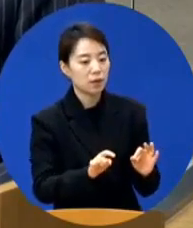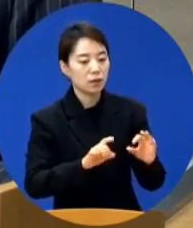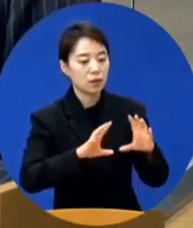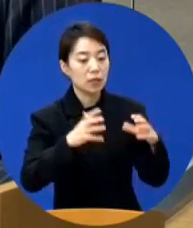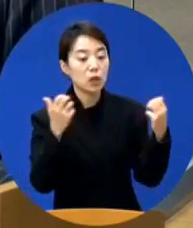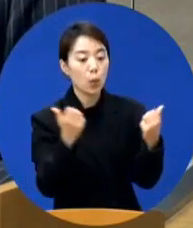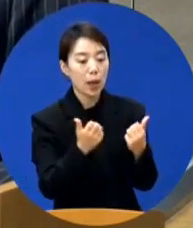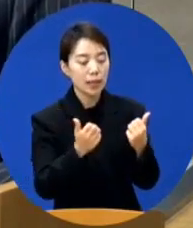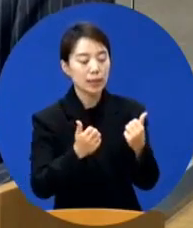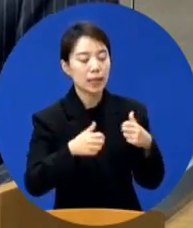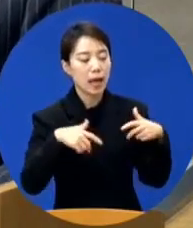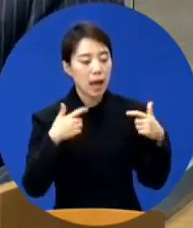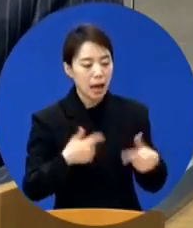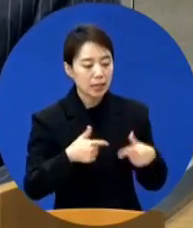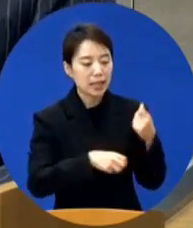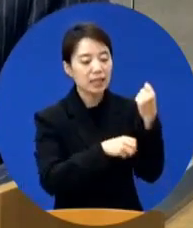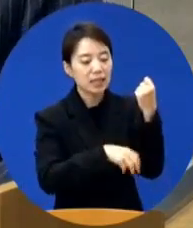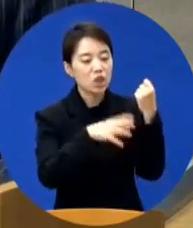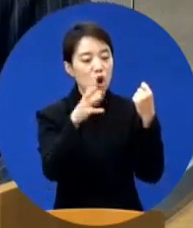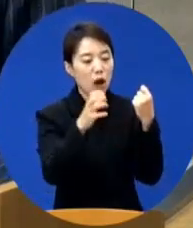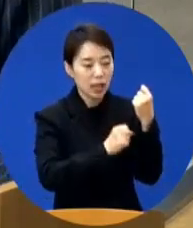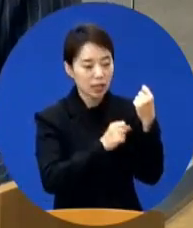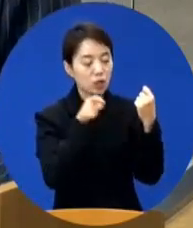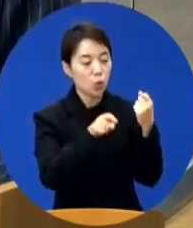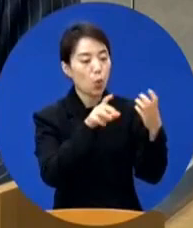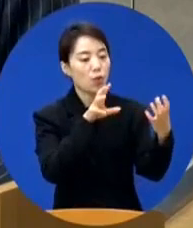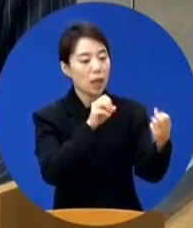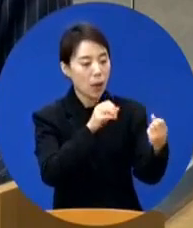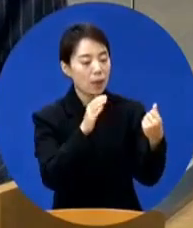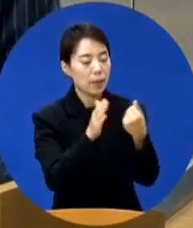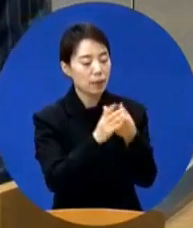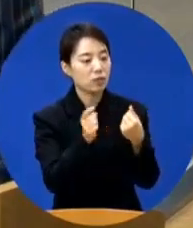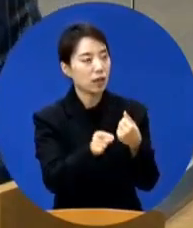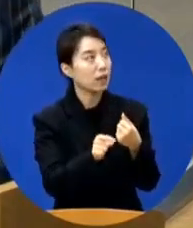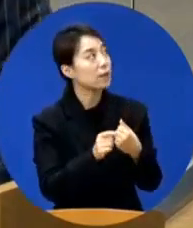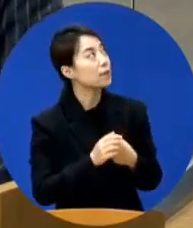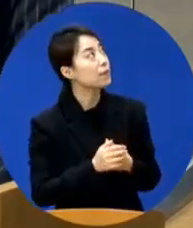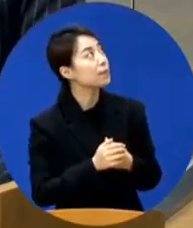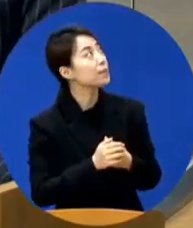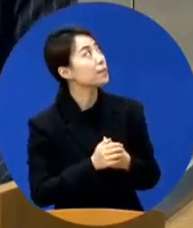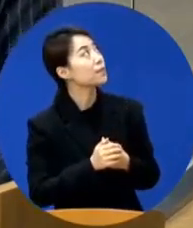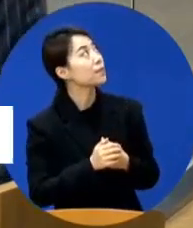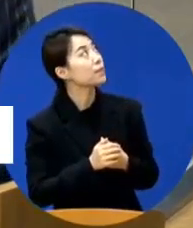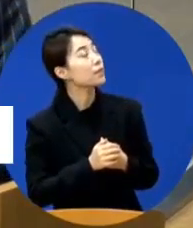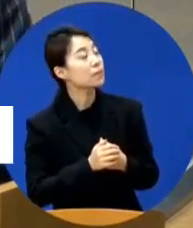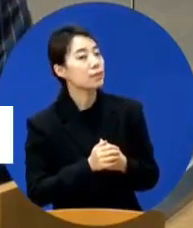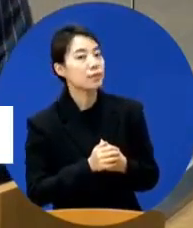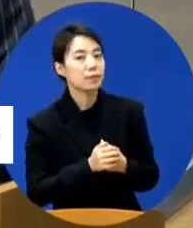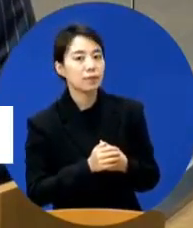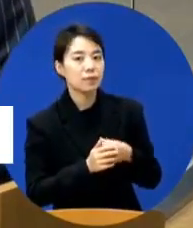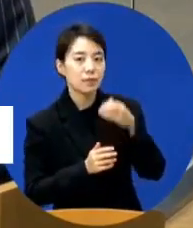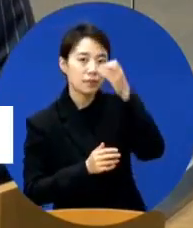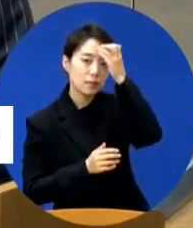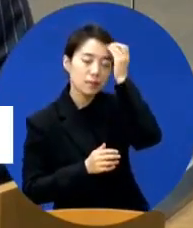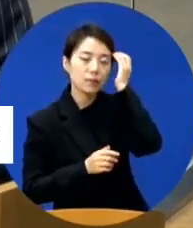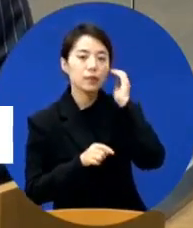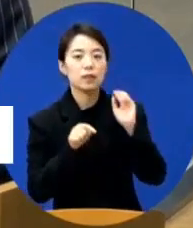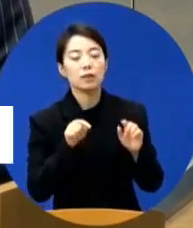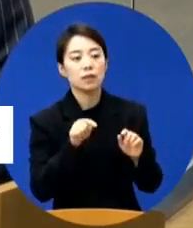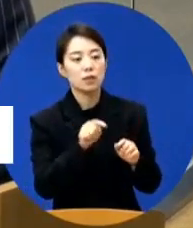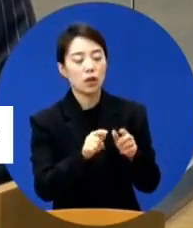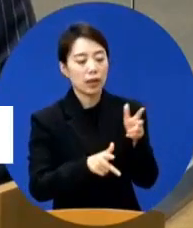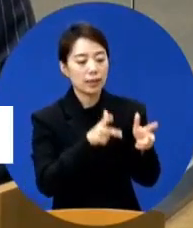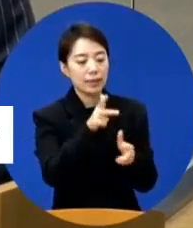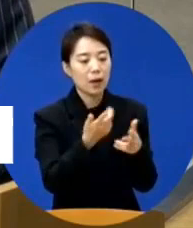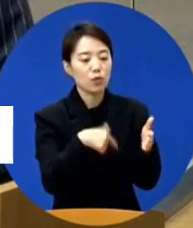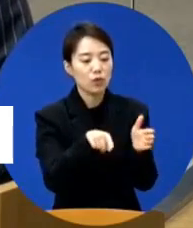어떤 근거를 가지고 얘기를 해야지 너무 추상적으로 얘기하면 안 되거든요. 이제 저희가 이제 시범 사업을 하려고